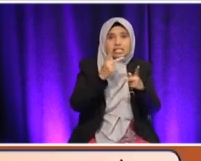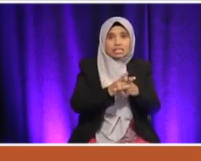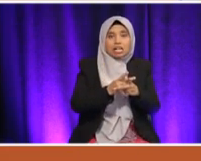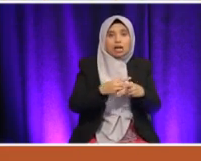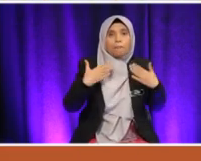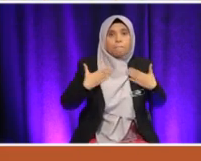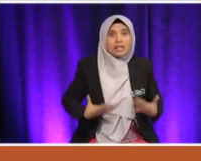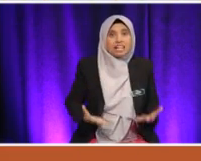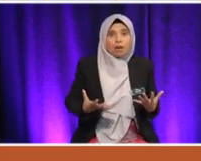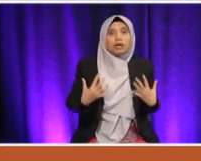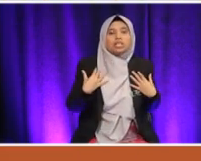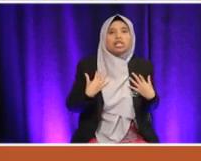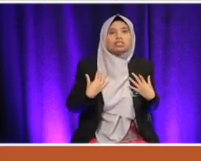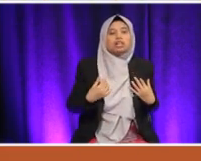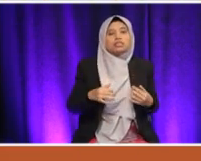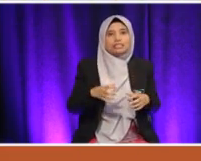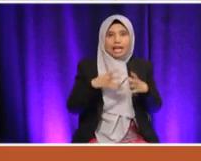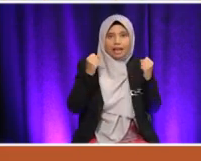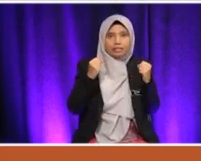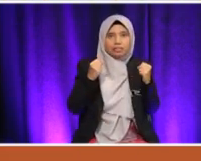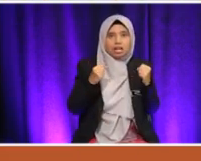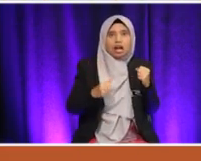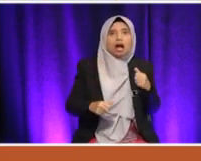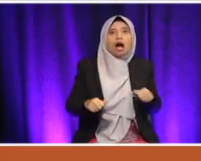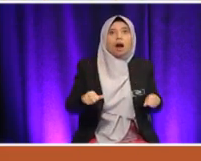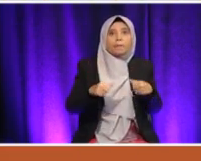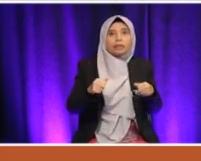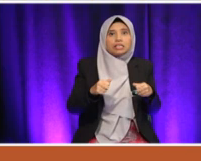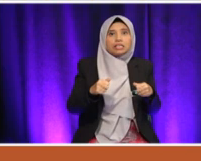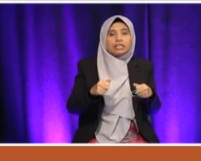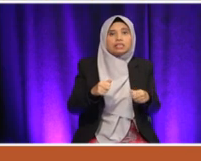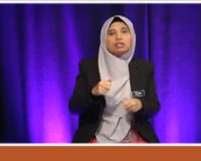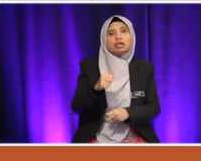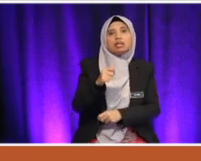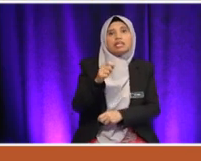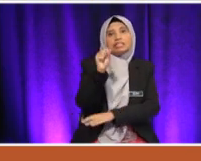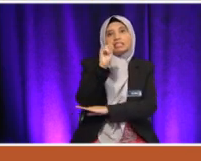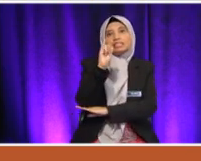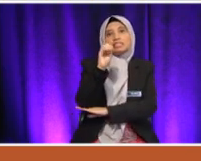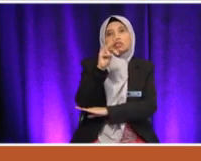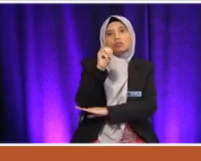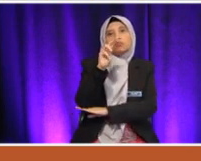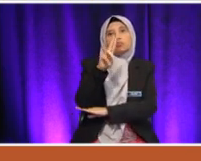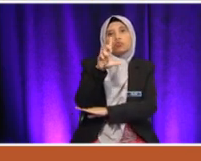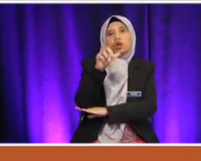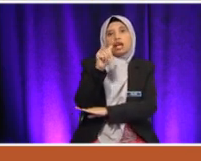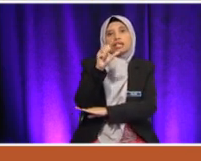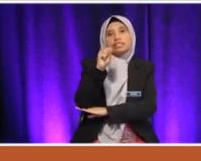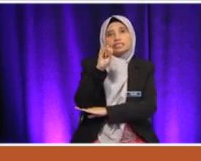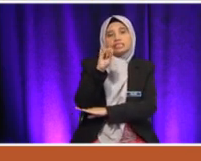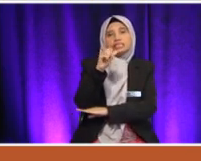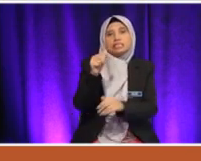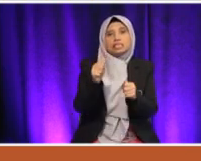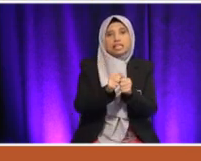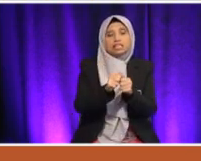ideal dan yang terakhir sekali mengamalkan terapi stimulasi kognitif bersama-sama ahli traffic Charli kerja